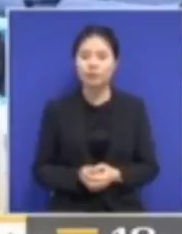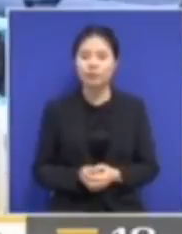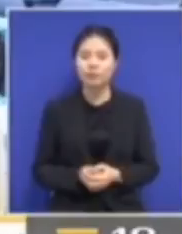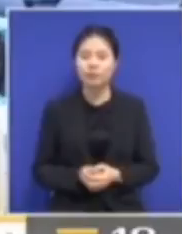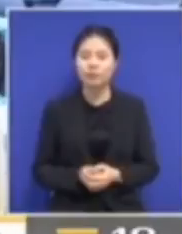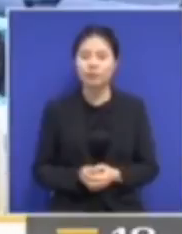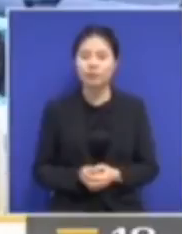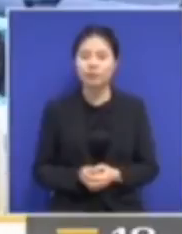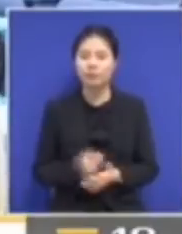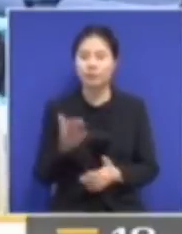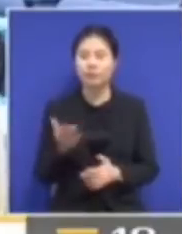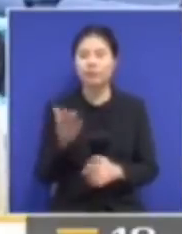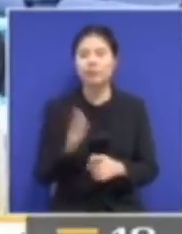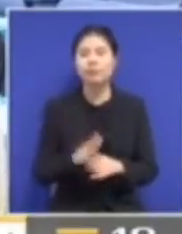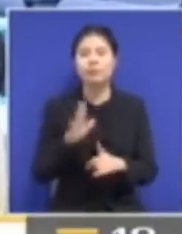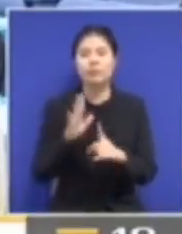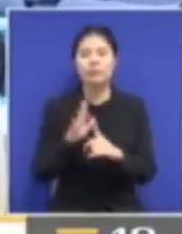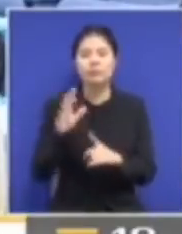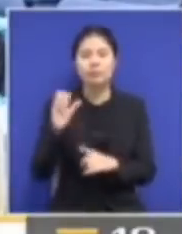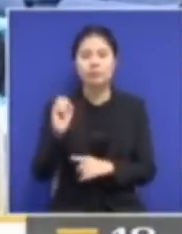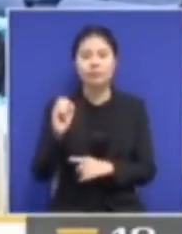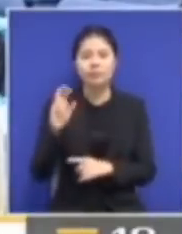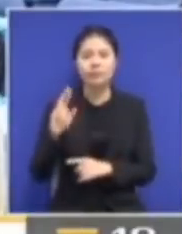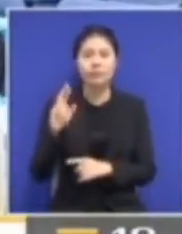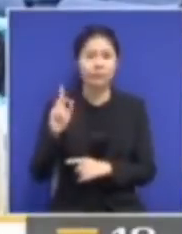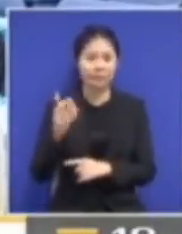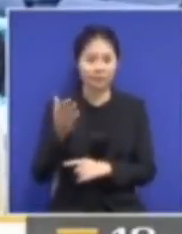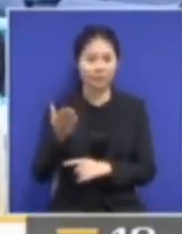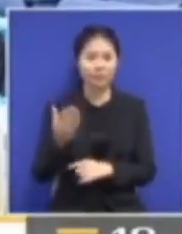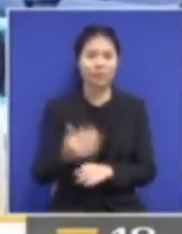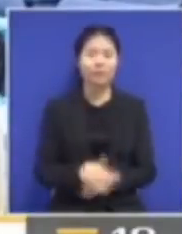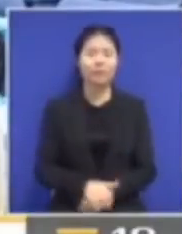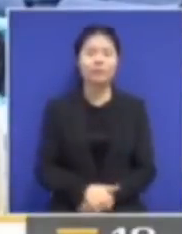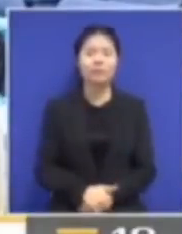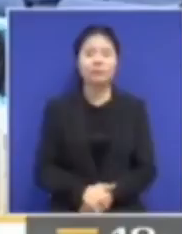ท่านดร.เสรีจะจบอยู่แล้วนะครับ